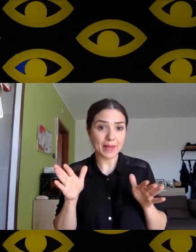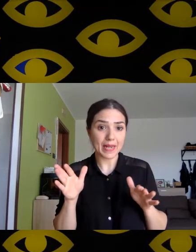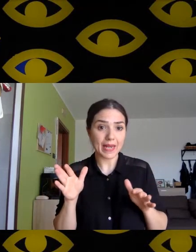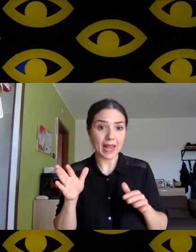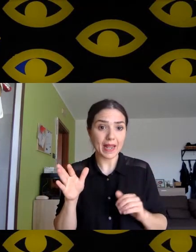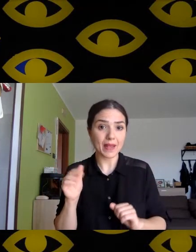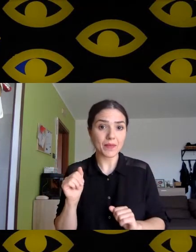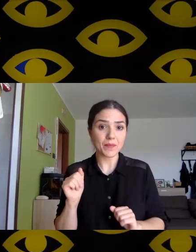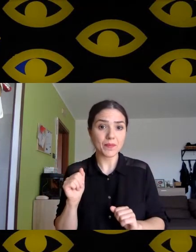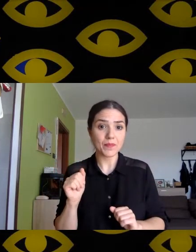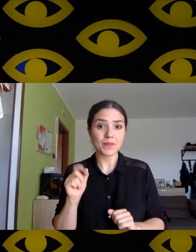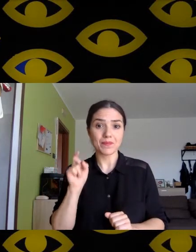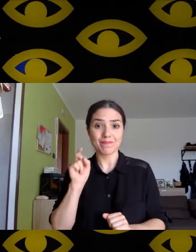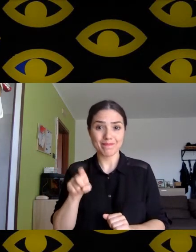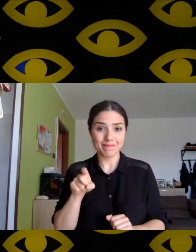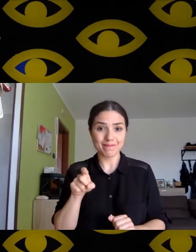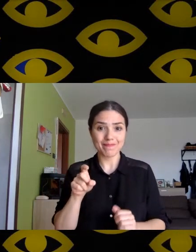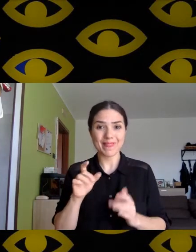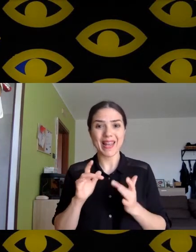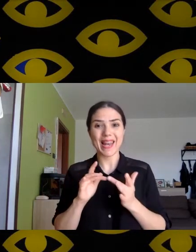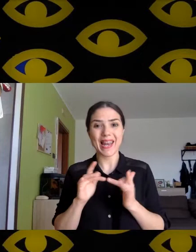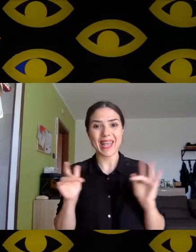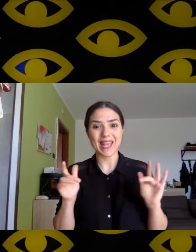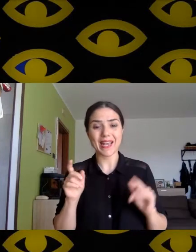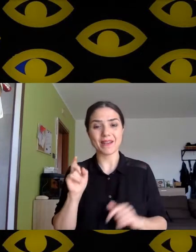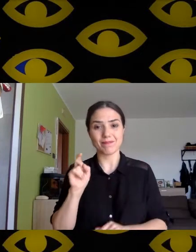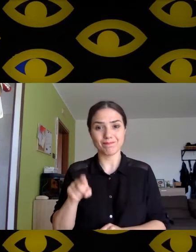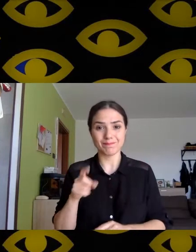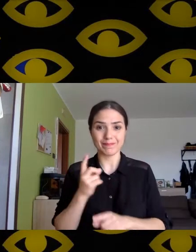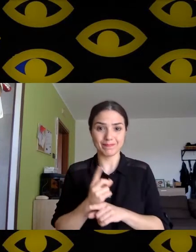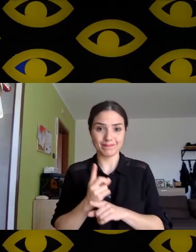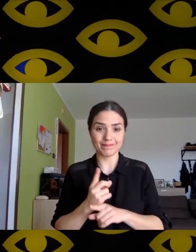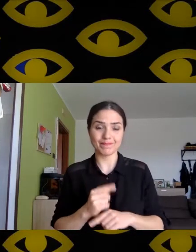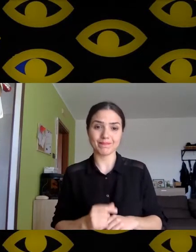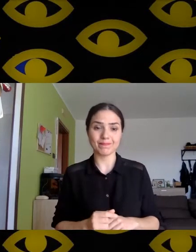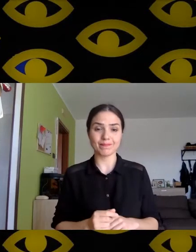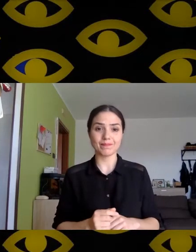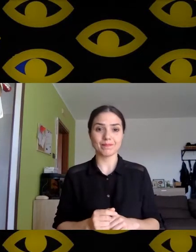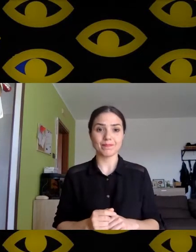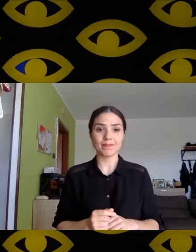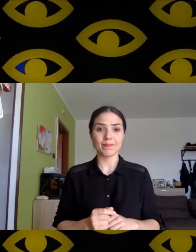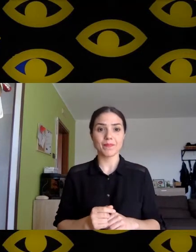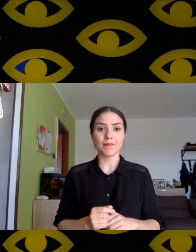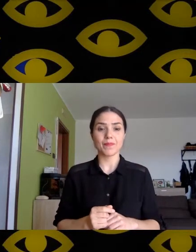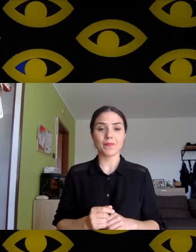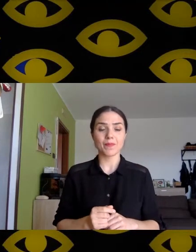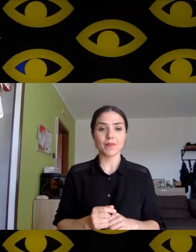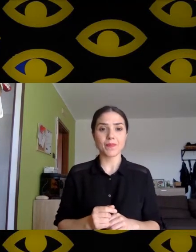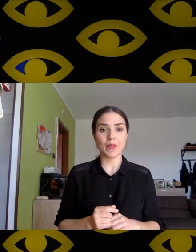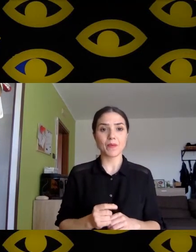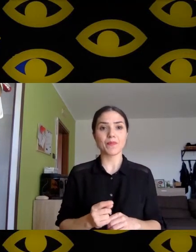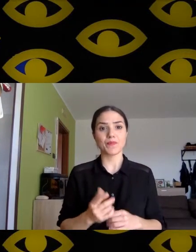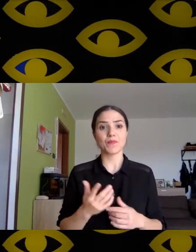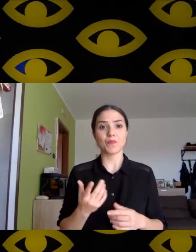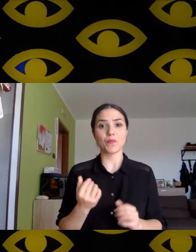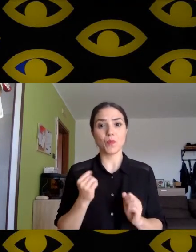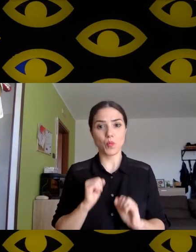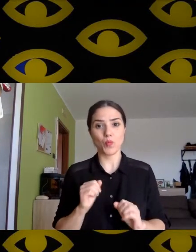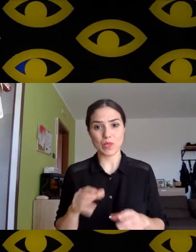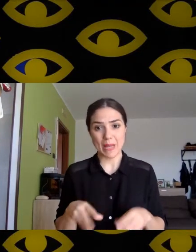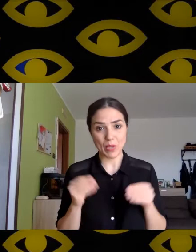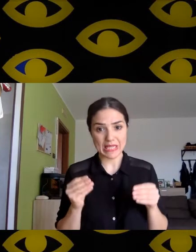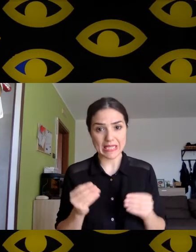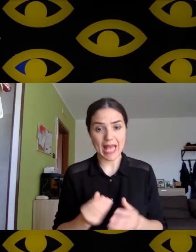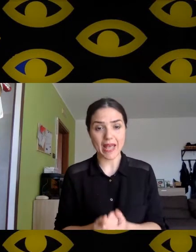Michele, a cliccare sul link che avevo mandato poc'anzi via WhatsApp, in modo che possiamo...